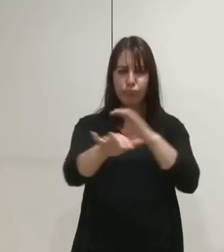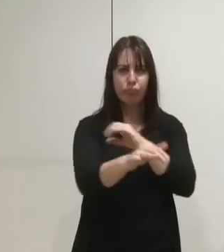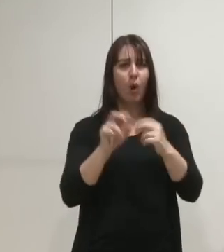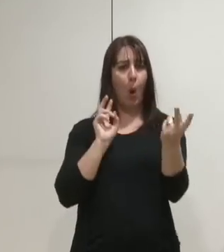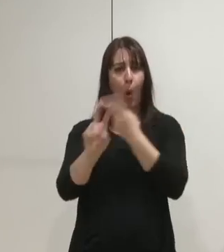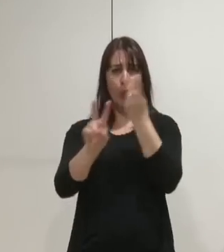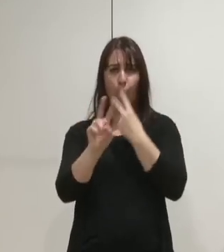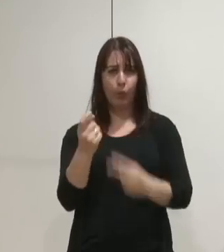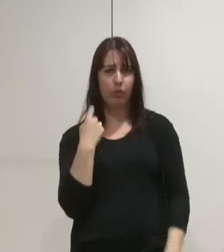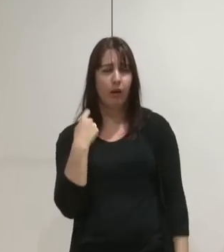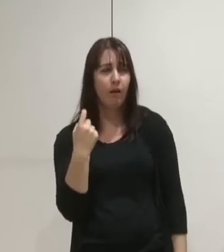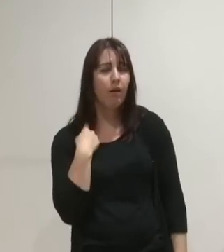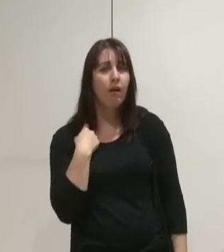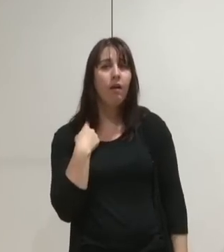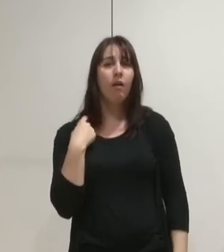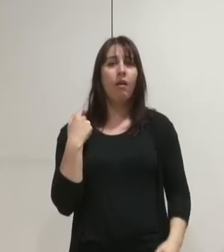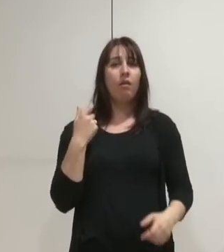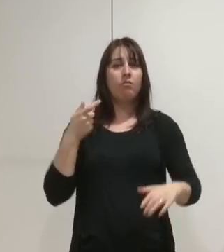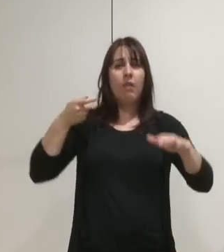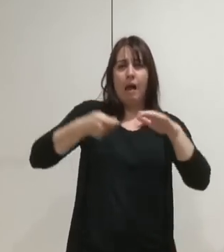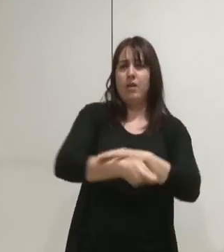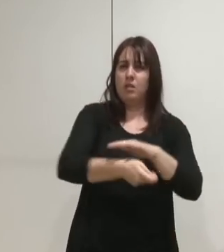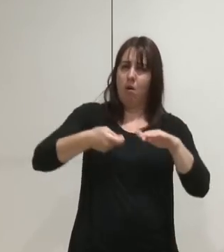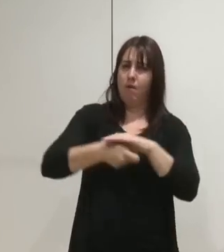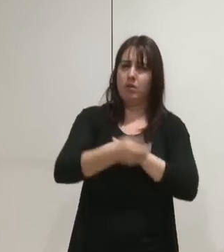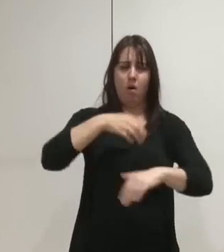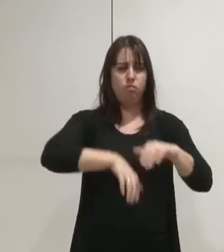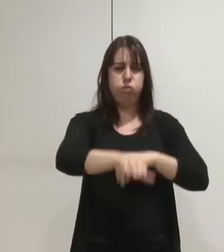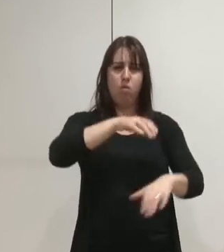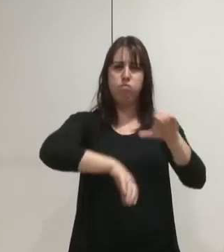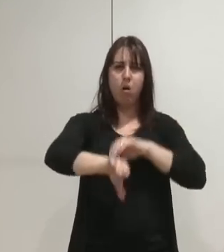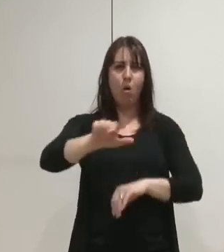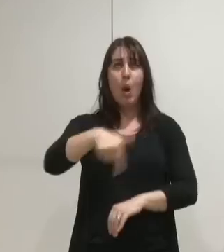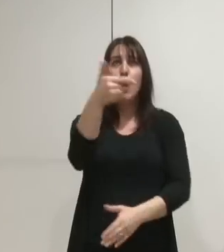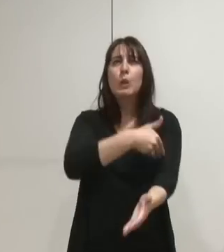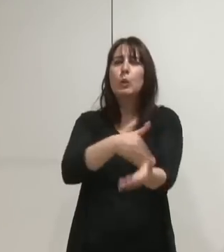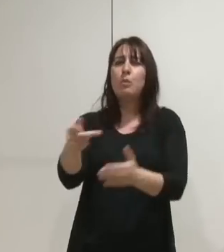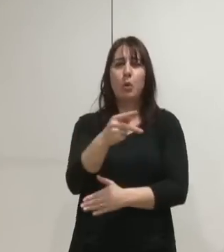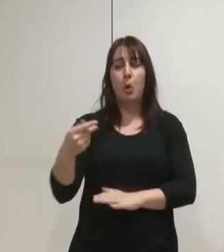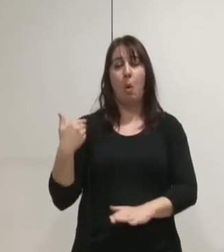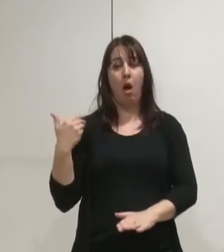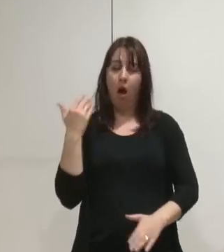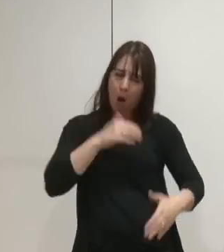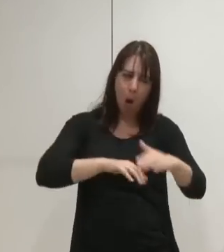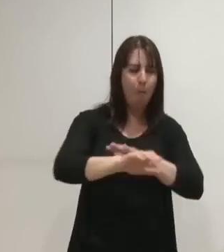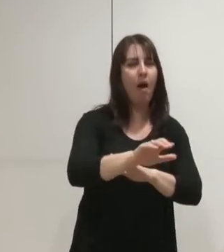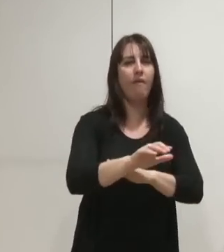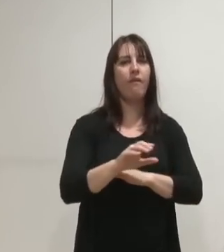autoroute il y a un certain nombre d'investissements qui ont été faits récemment pour pratiquement 12 millions d'euros et